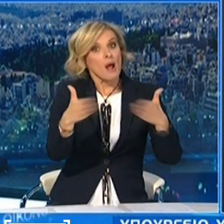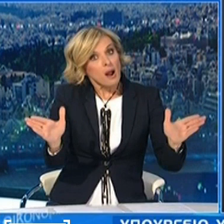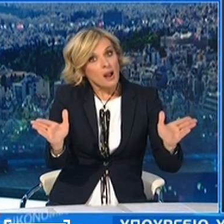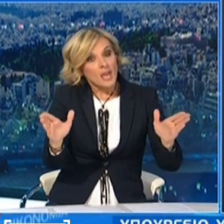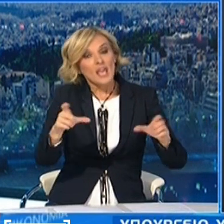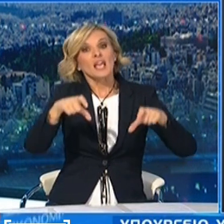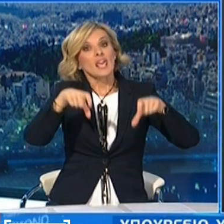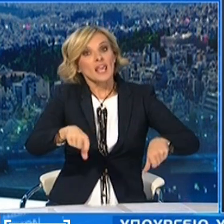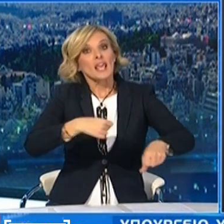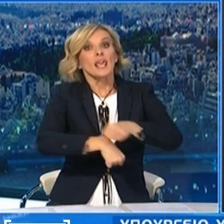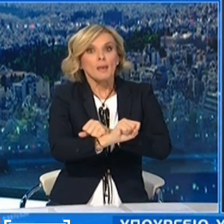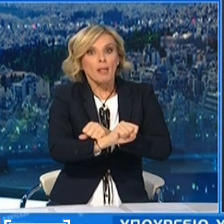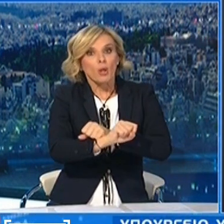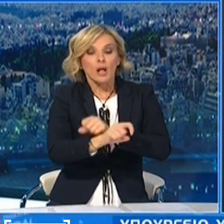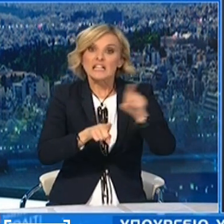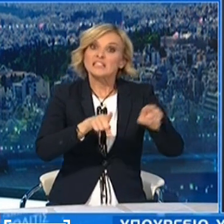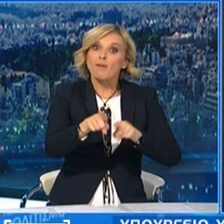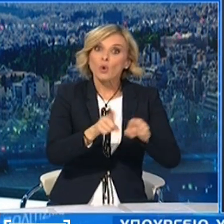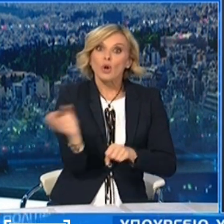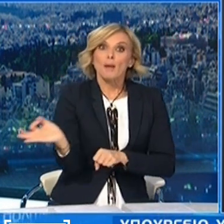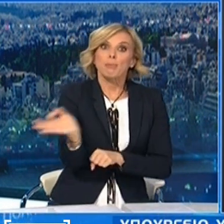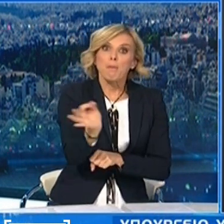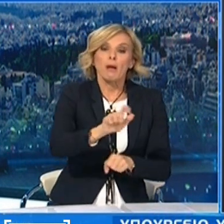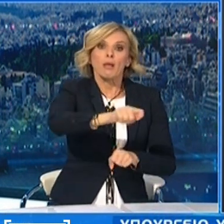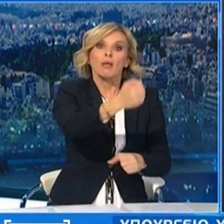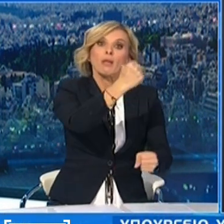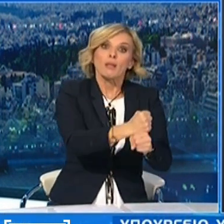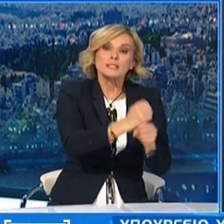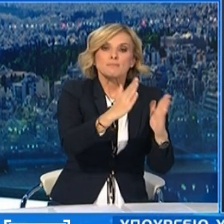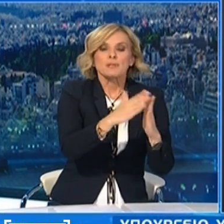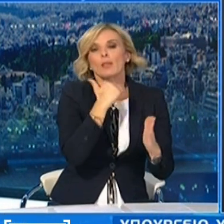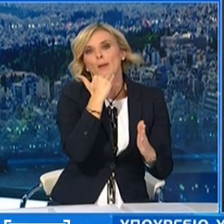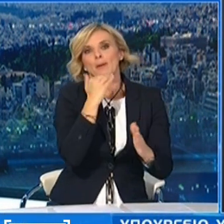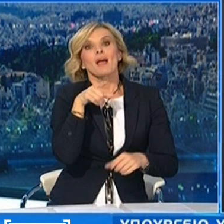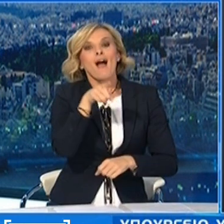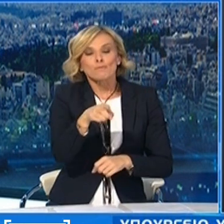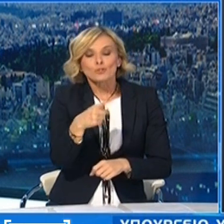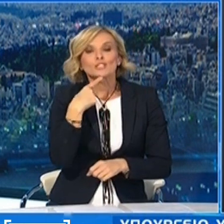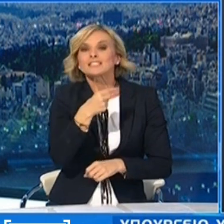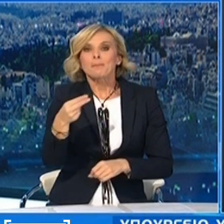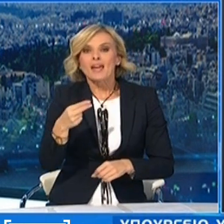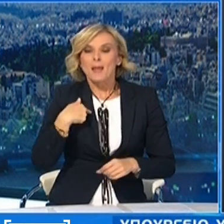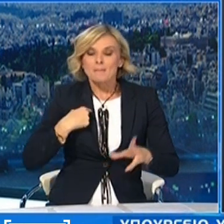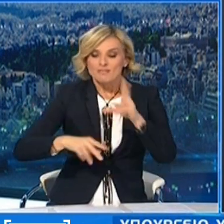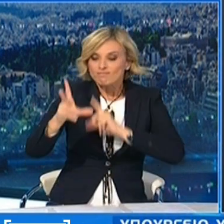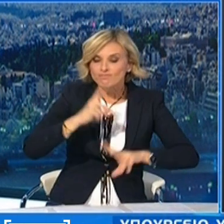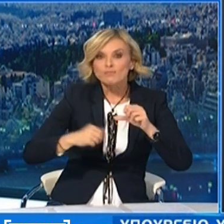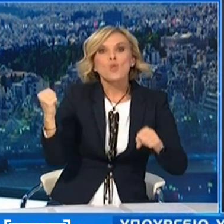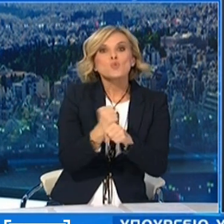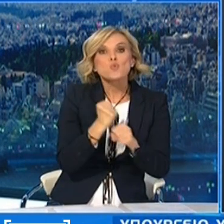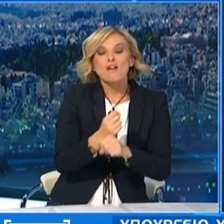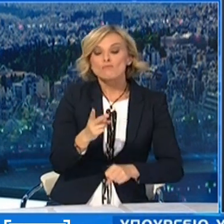εκεί πρέπει να παίρνονται αποφάσεις και είναι πολύ σημαντικό ότι υπάρχουν αντανακλαστικά σε αυτήν την κυβέρνηση. Και τα μέτρα είναι